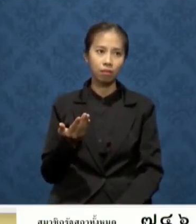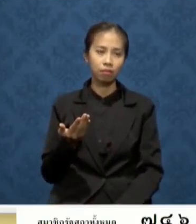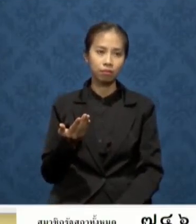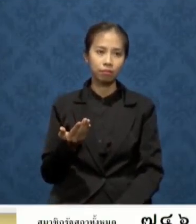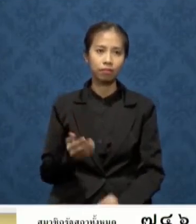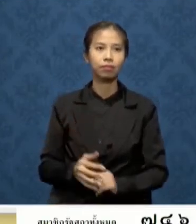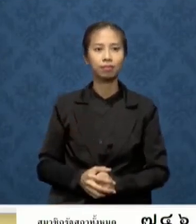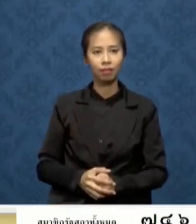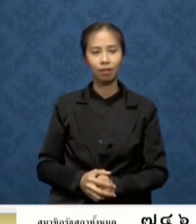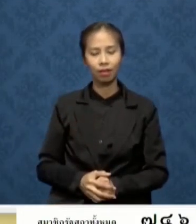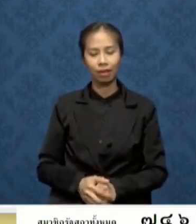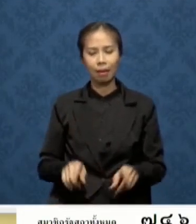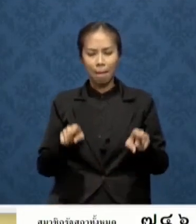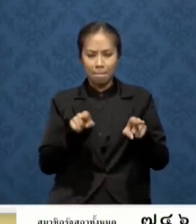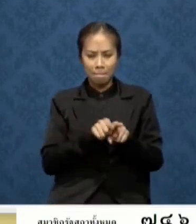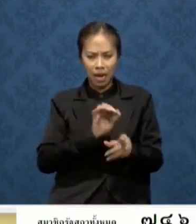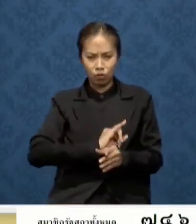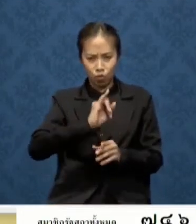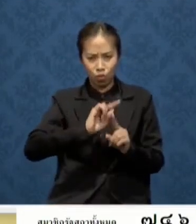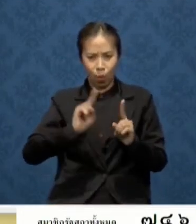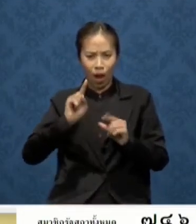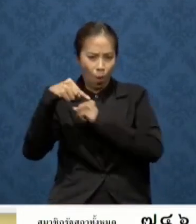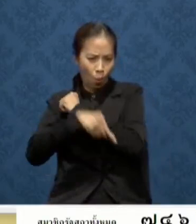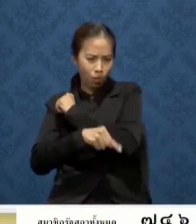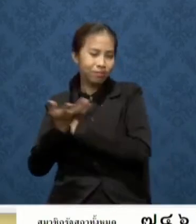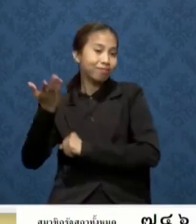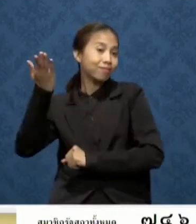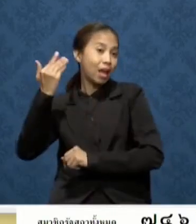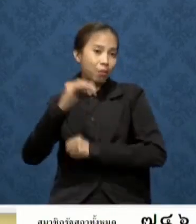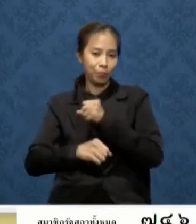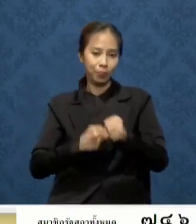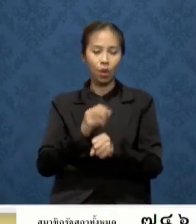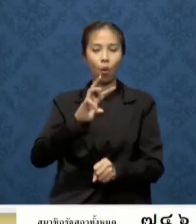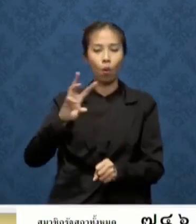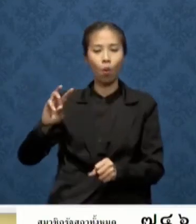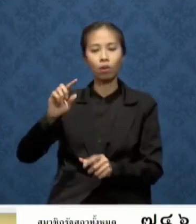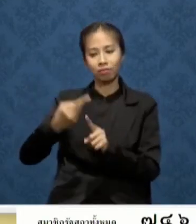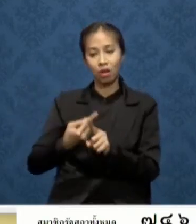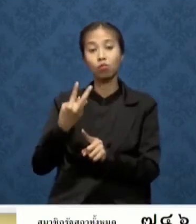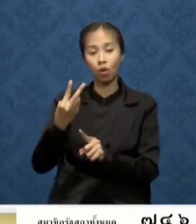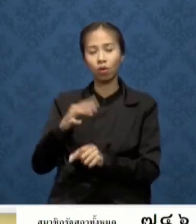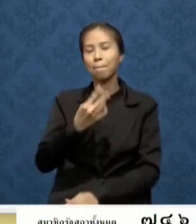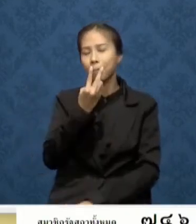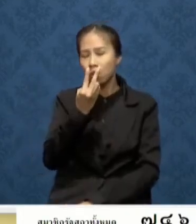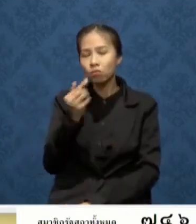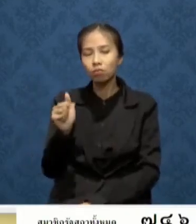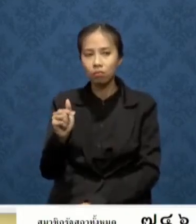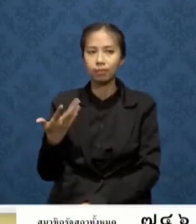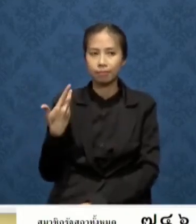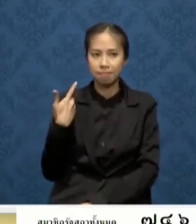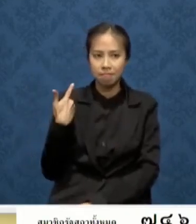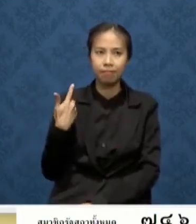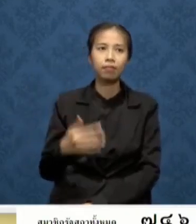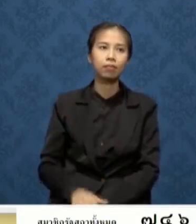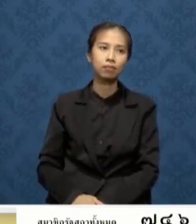้องโดยทจริษ ไปเมวที่ 15 กลุมภา 2566อยากใหท่านย้อนไปดูนะครับ มมีกบนการ